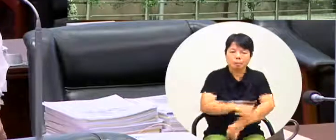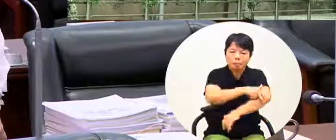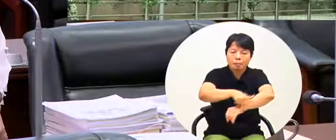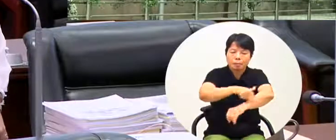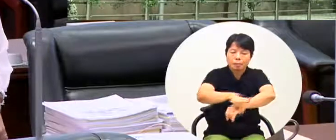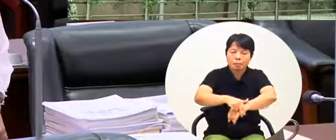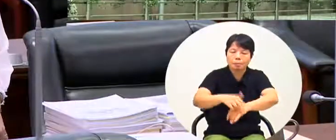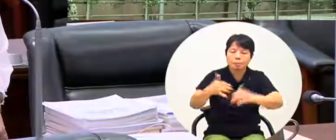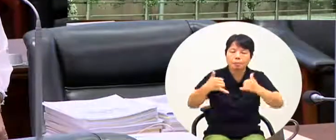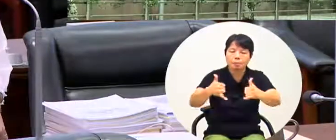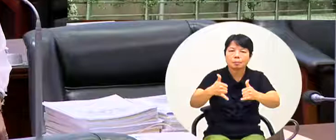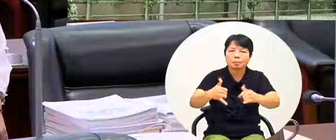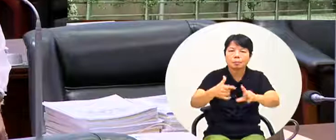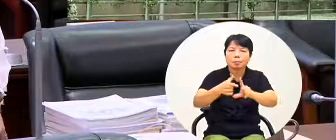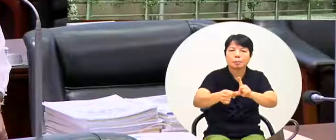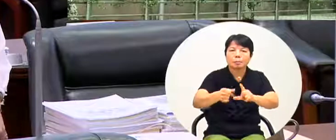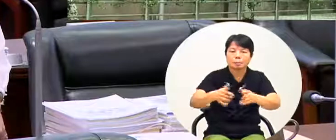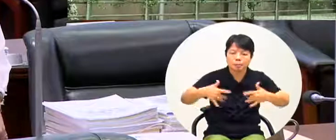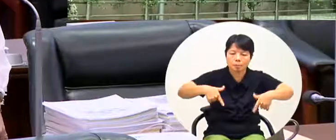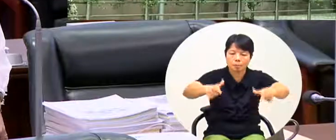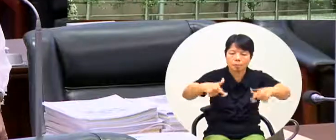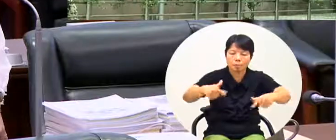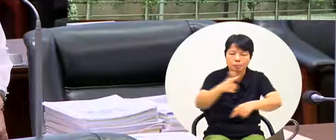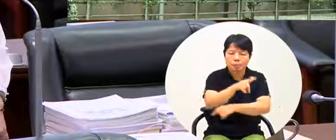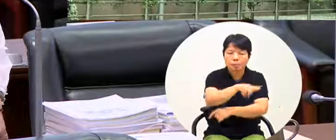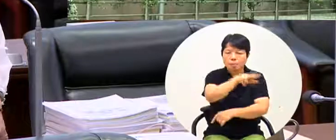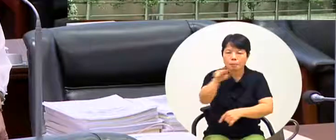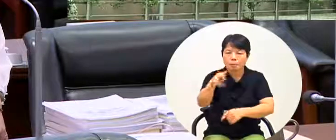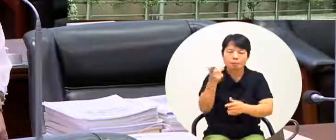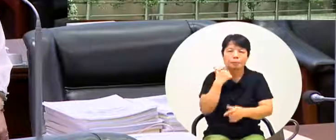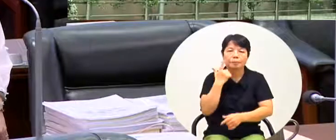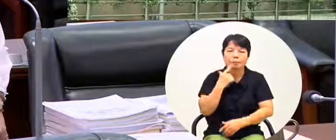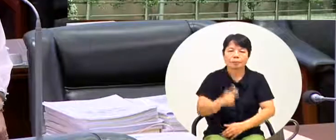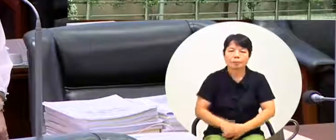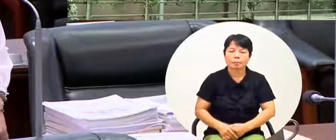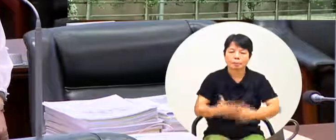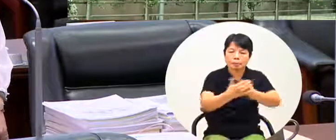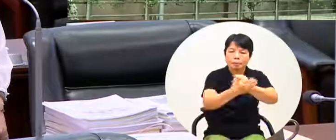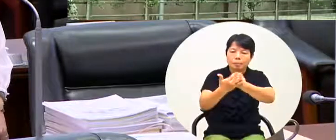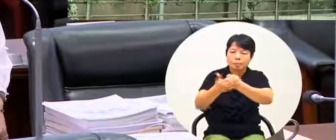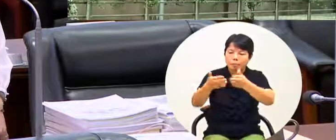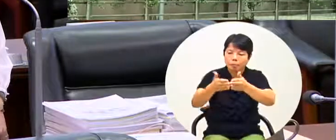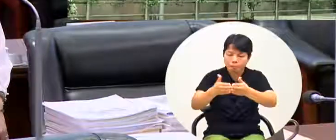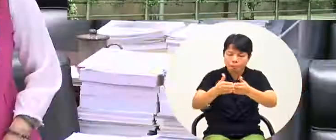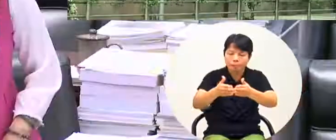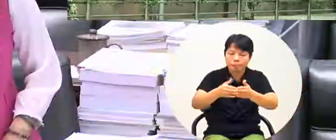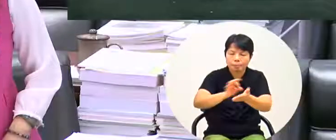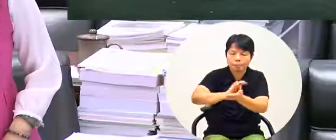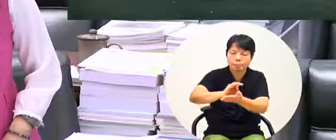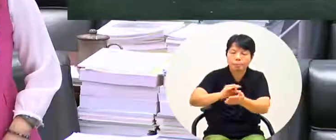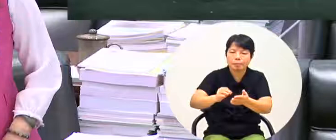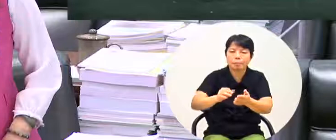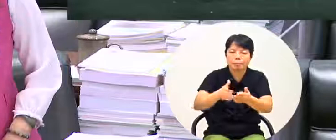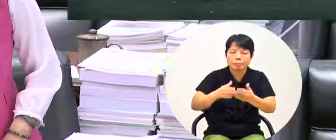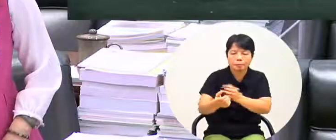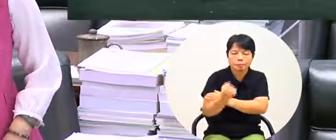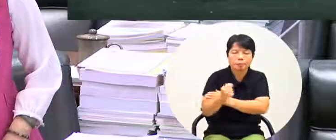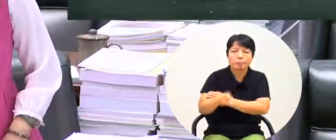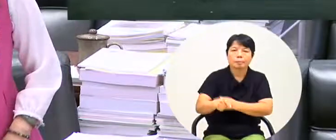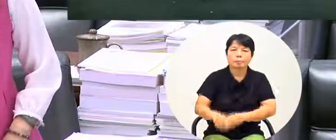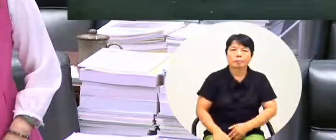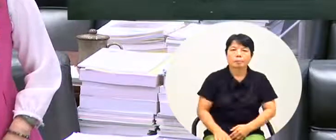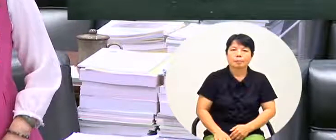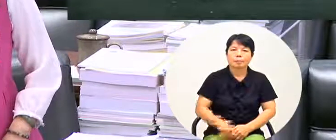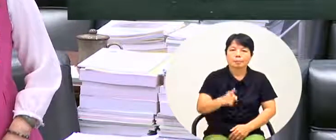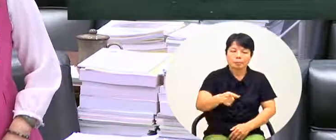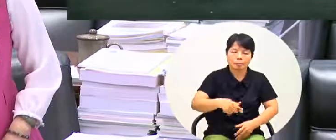做得很漂亮。那当然这个在维护上也是要用一点心啊，但是我觉得这个是相当很好的一个巧思，包括你